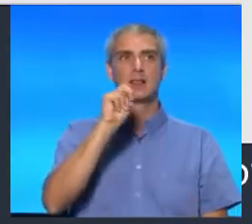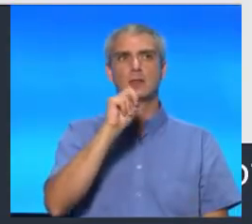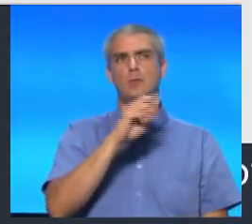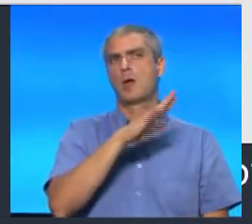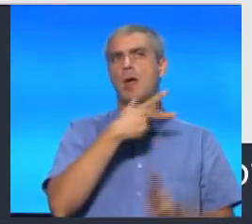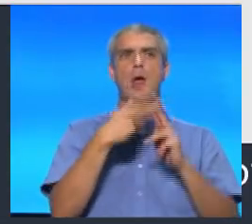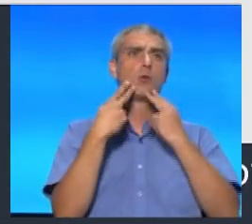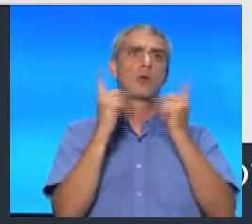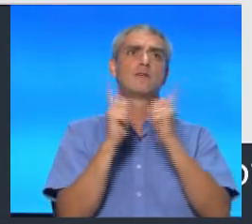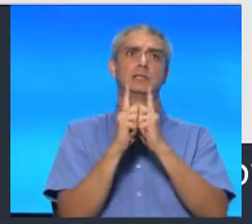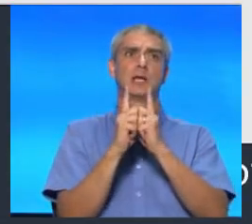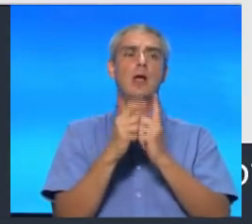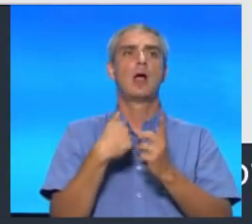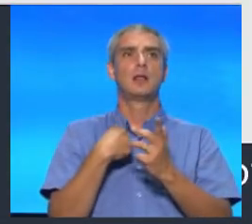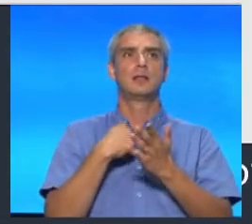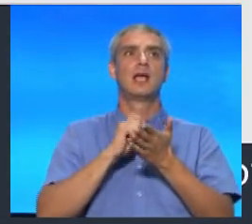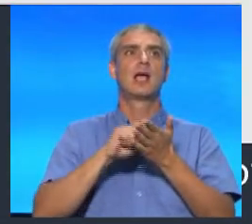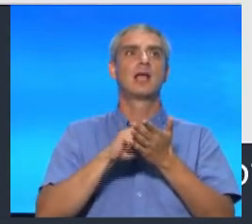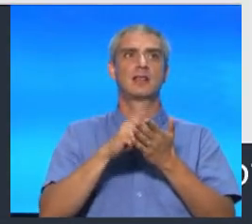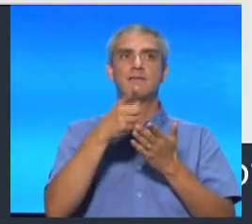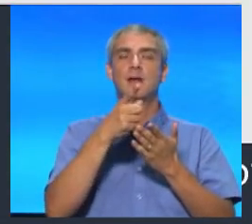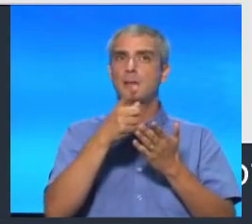בתגובה קצרה. אני כתב בתאגיד, מה העניינים?